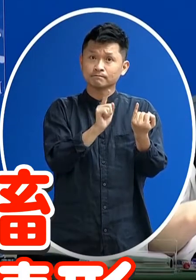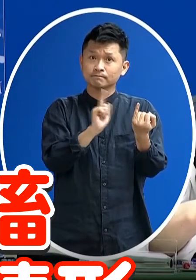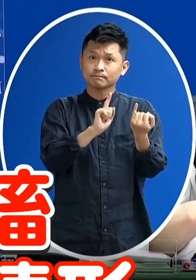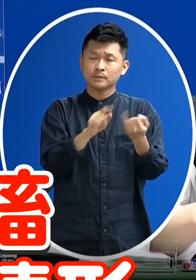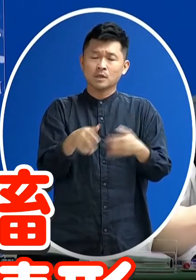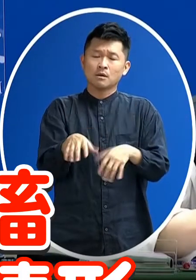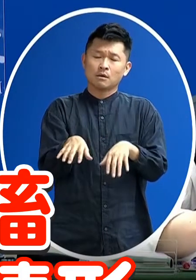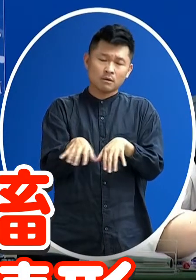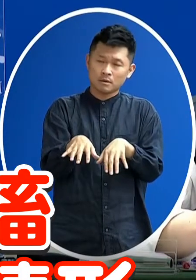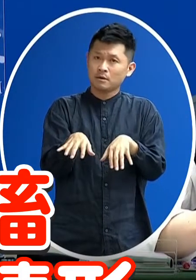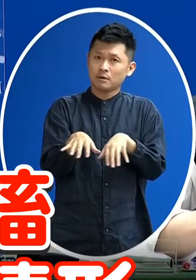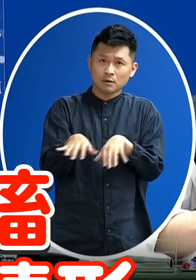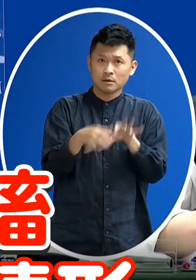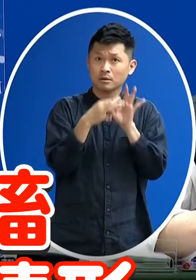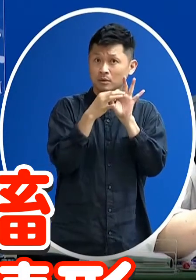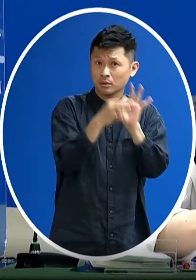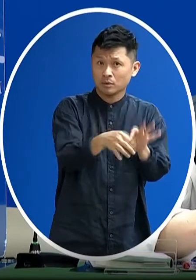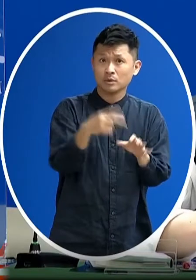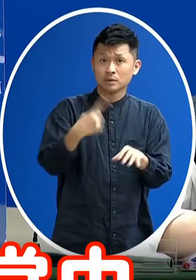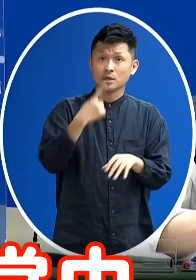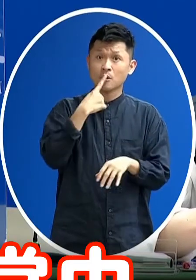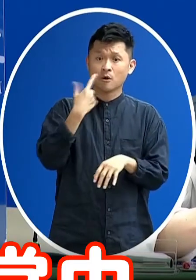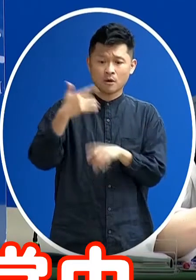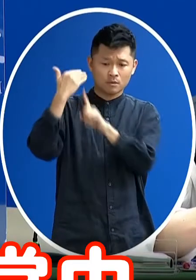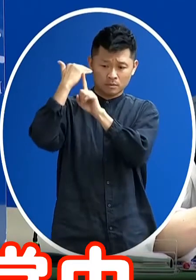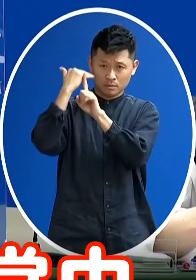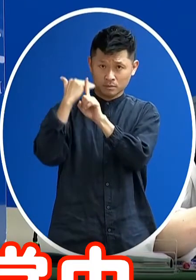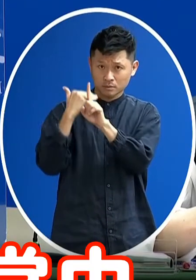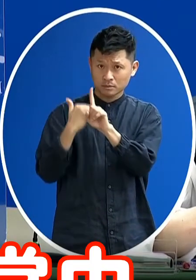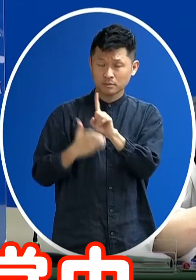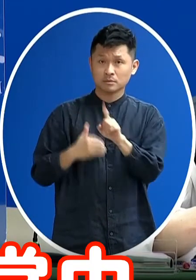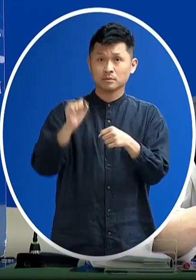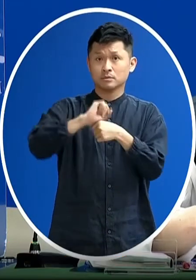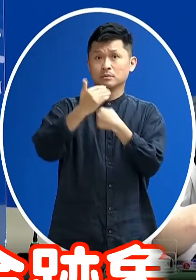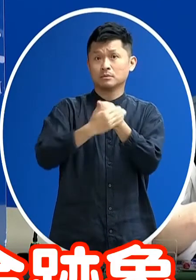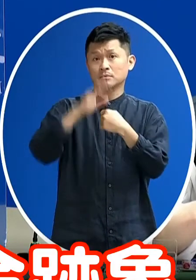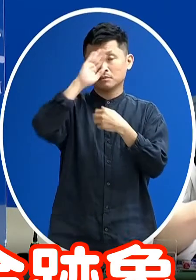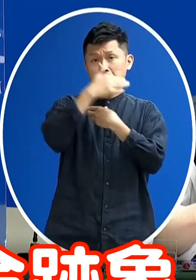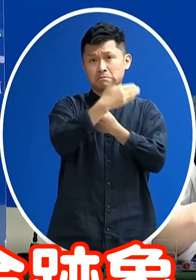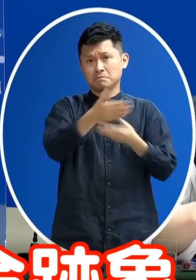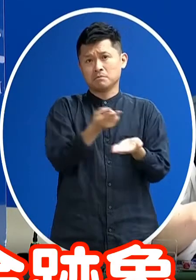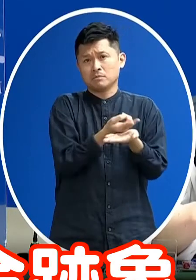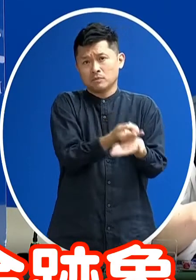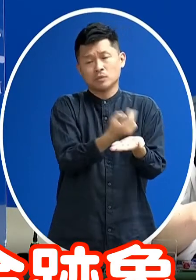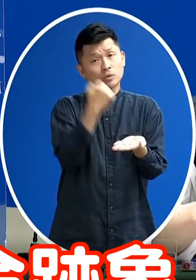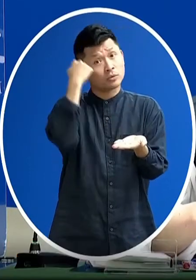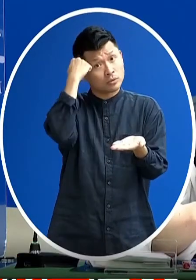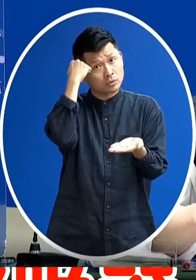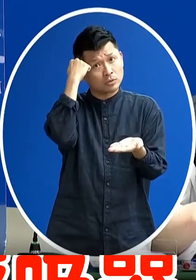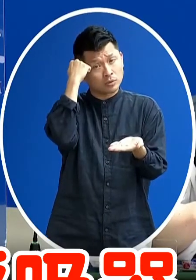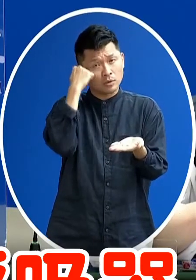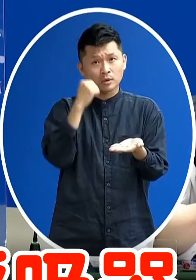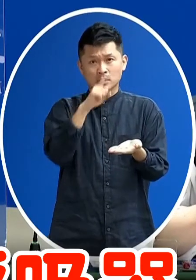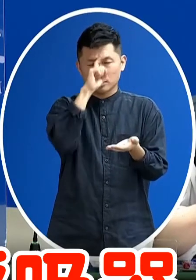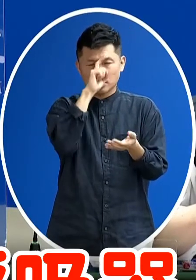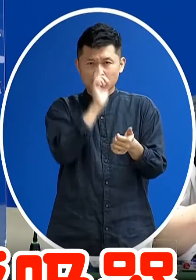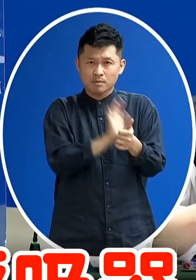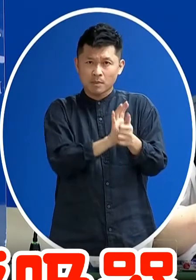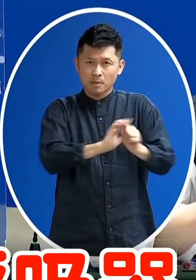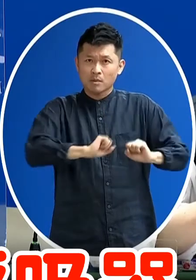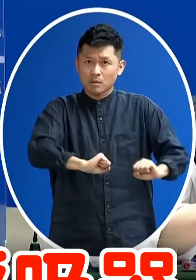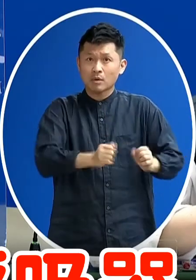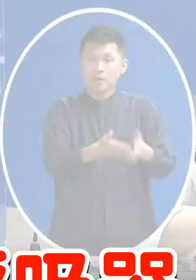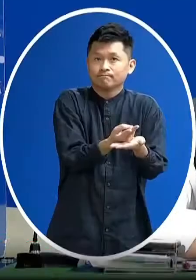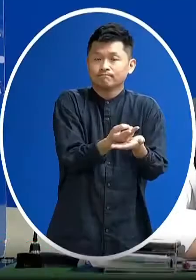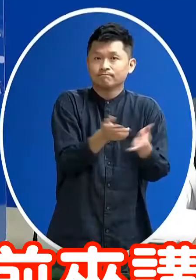续抽搐以及低血压的一个情形，住在加护病房当中，那为了稳定她的生命迹象呢，也就有插